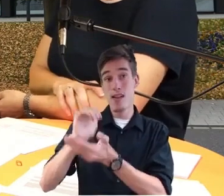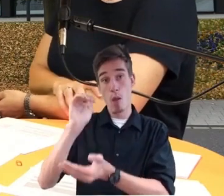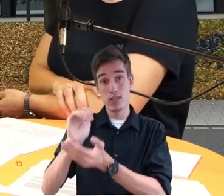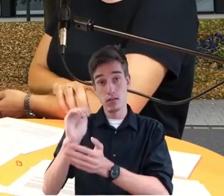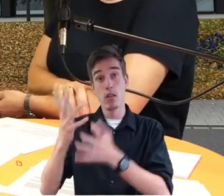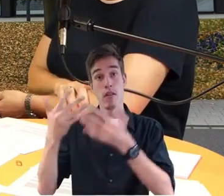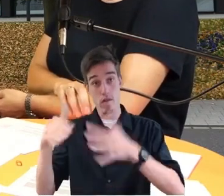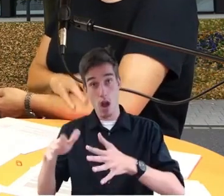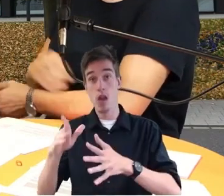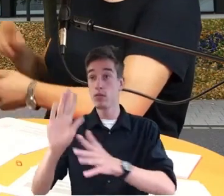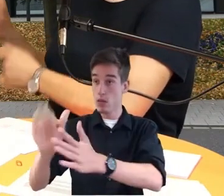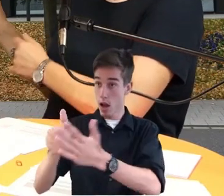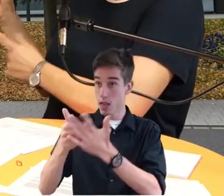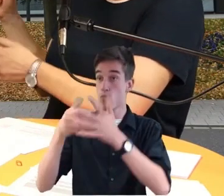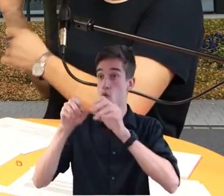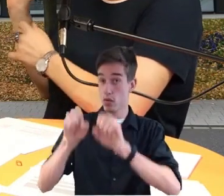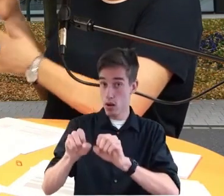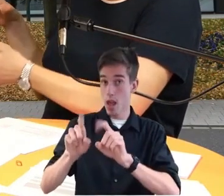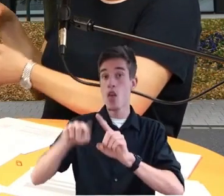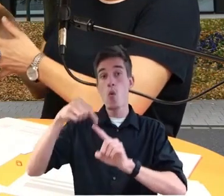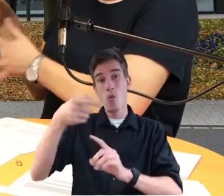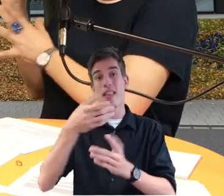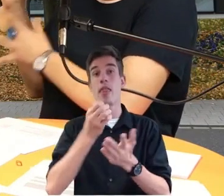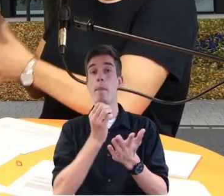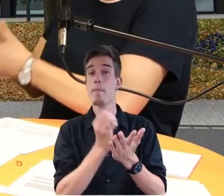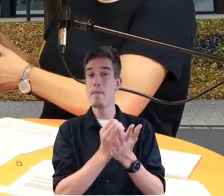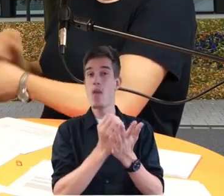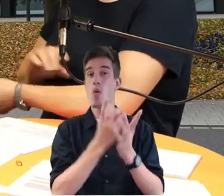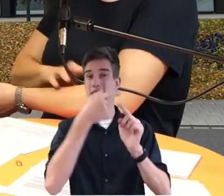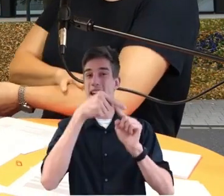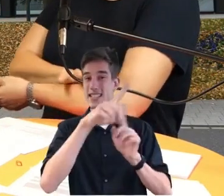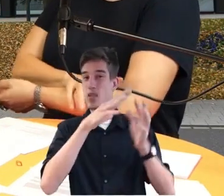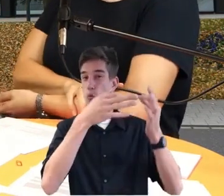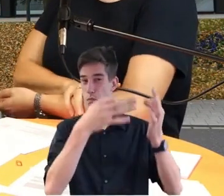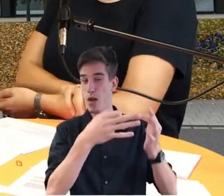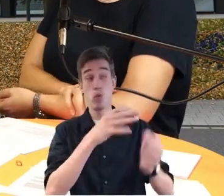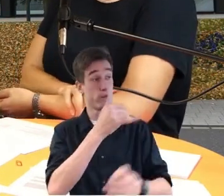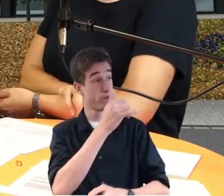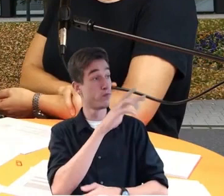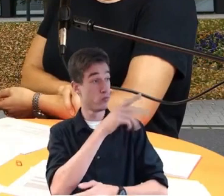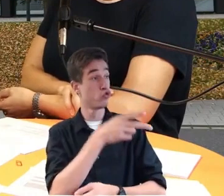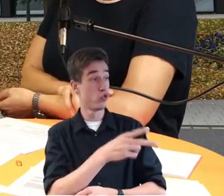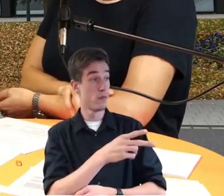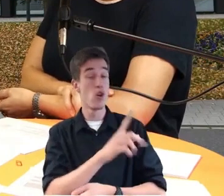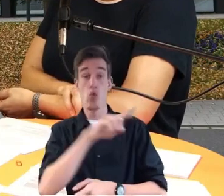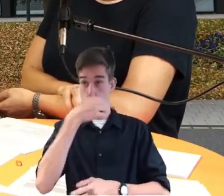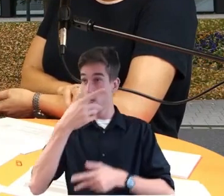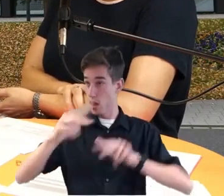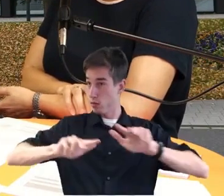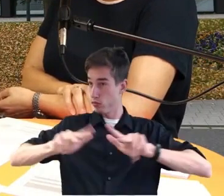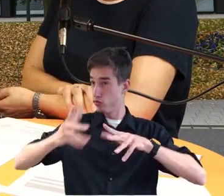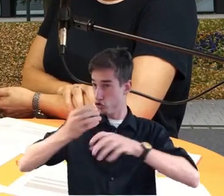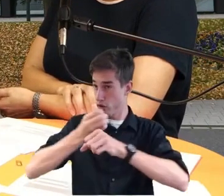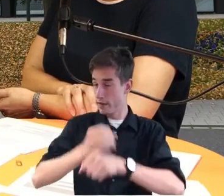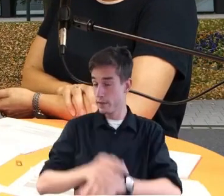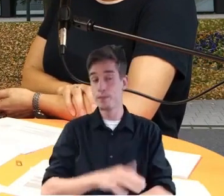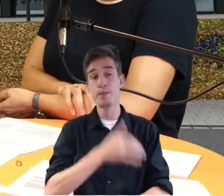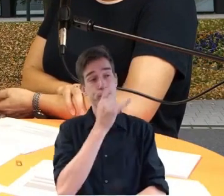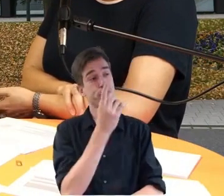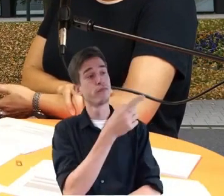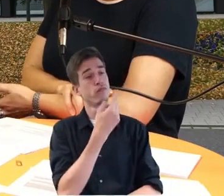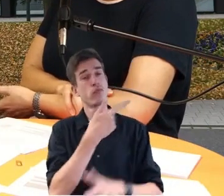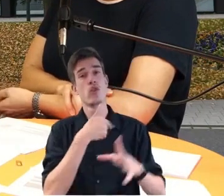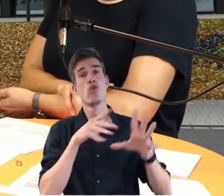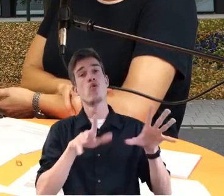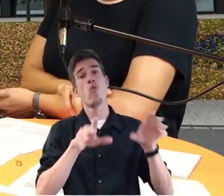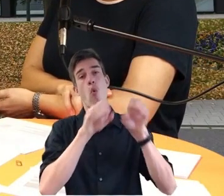dann wird eine entsenden die behörde muss es geben und dann kann das bei ihnen laufen wir haben sowohl online als auch